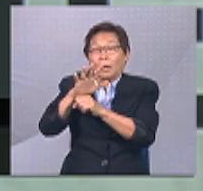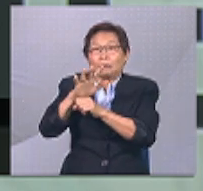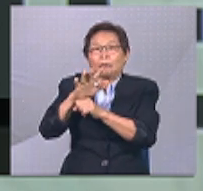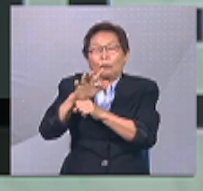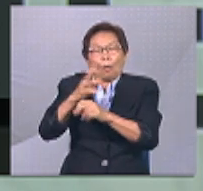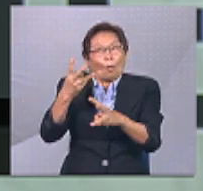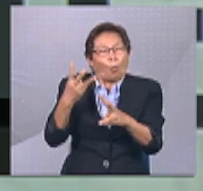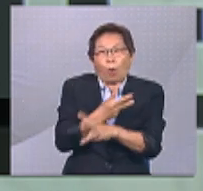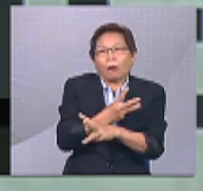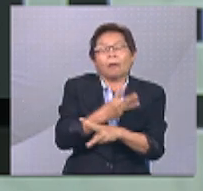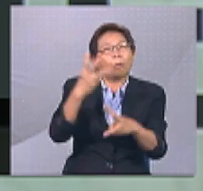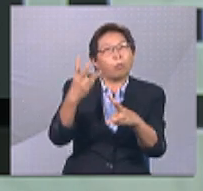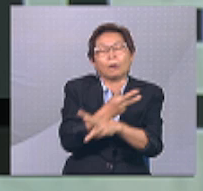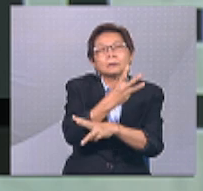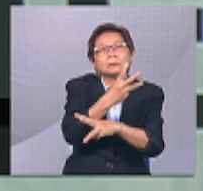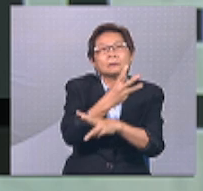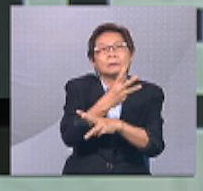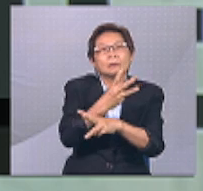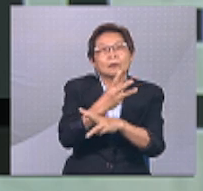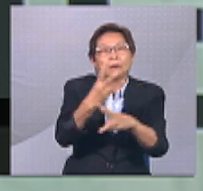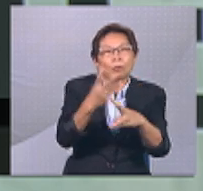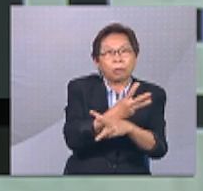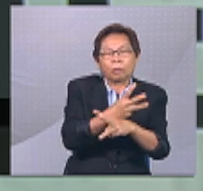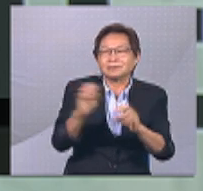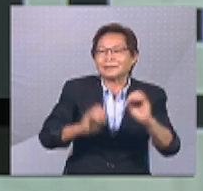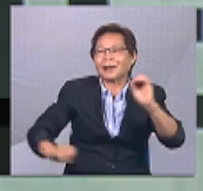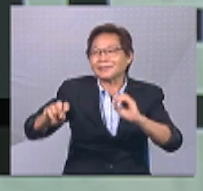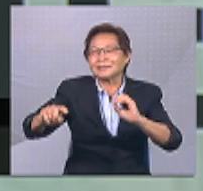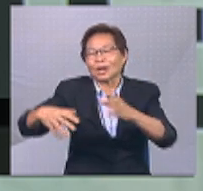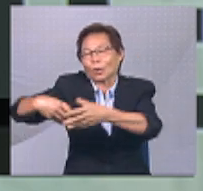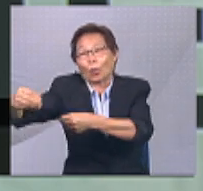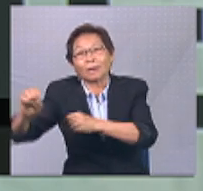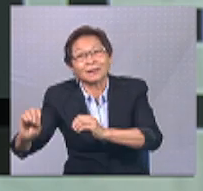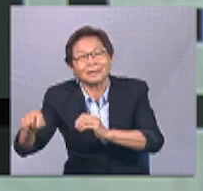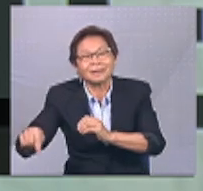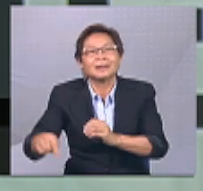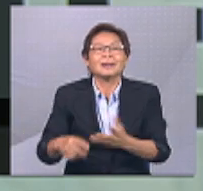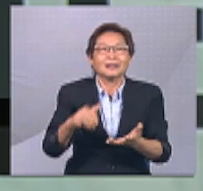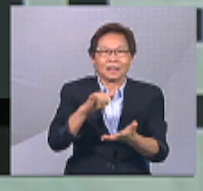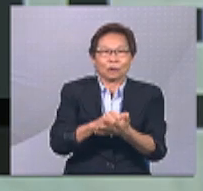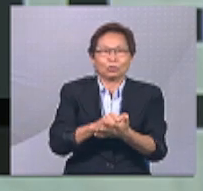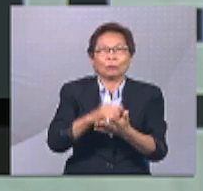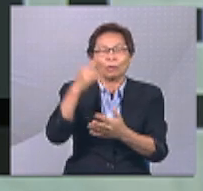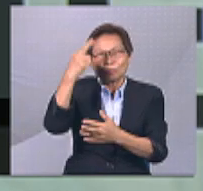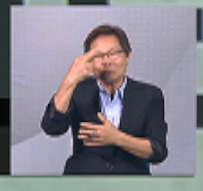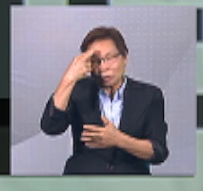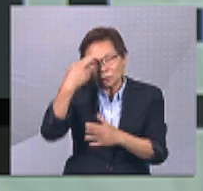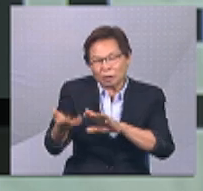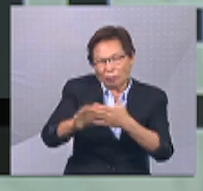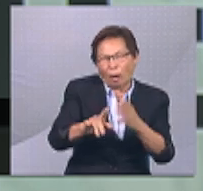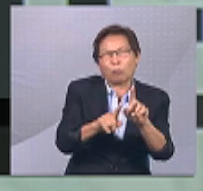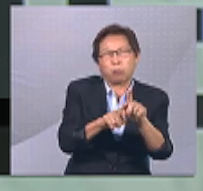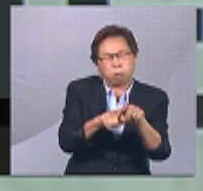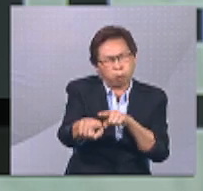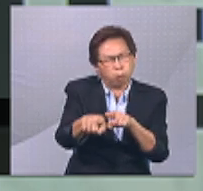gejala mereka lebih teruk daripada mereka yang tak ada komorbiditi. itulah antara faktor-faktor yang menyebabkan kematian tinggi di